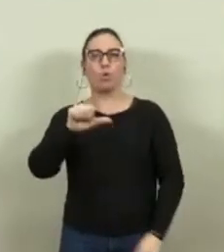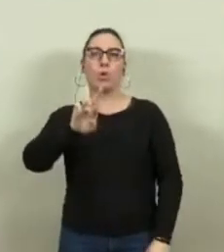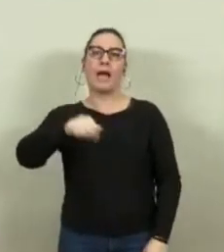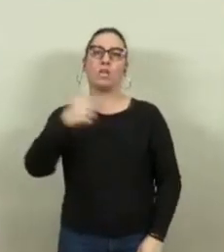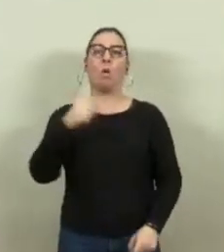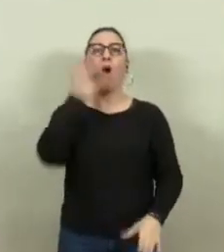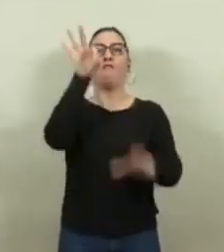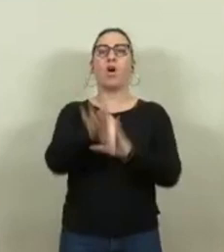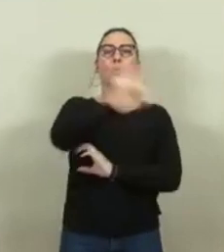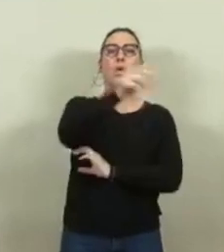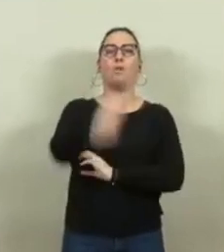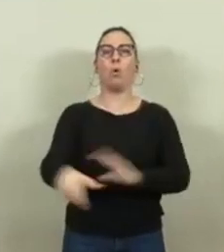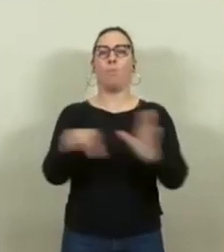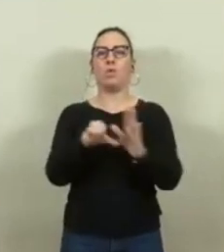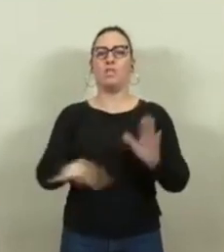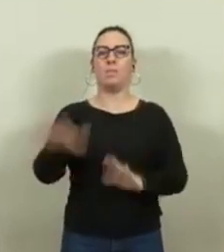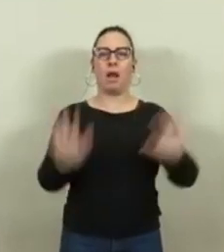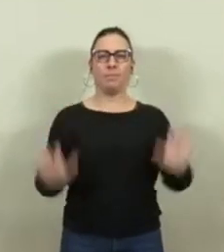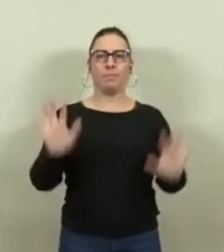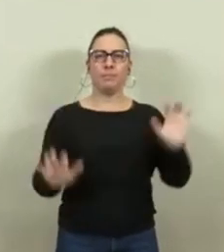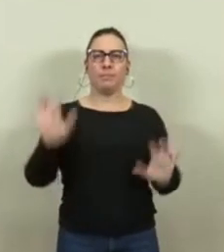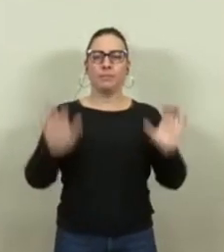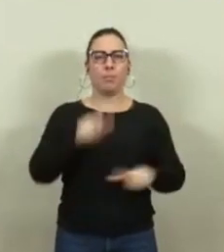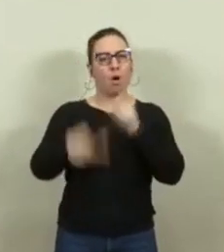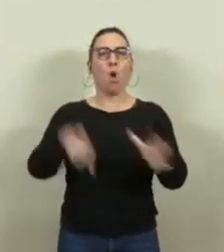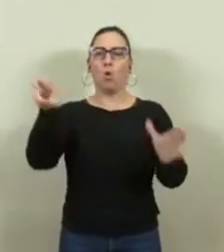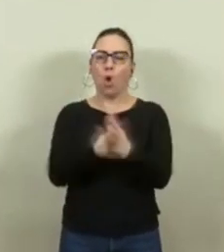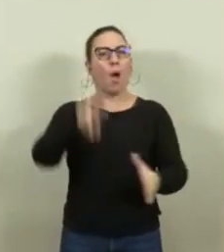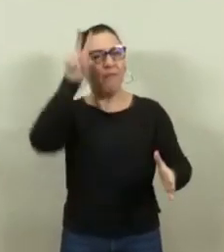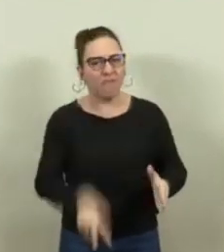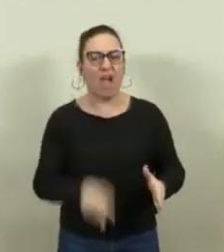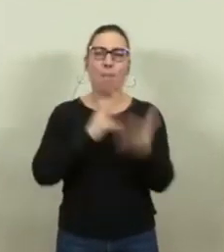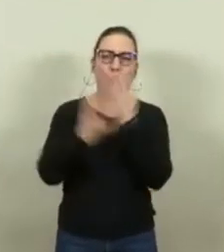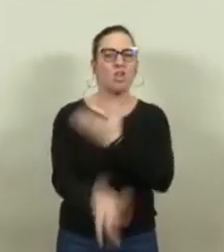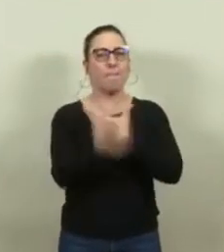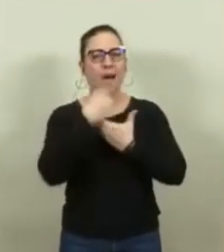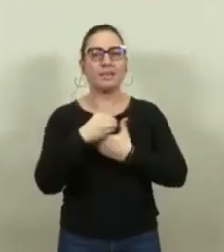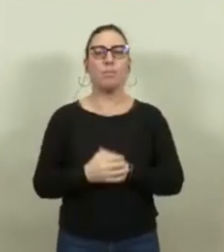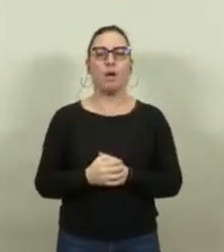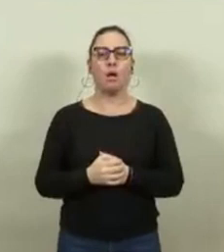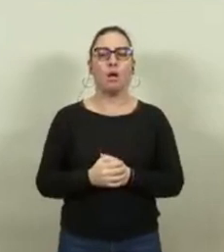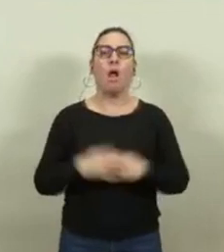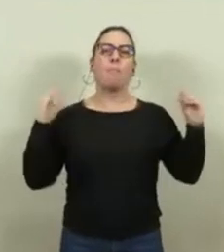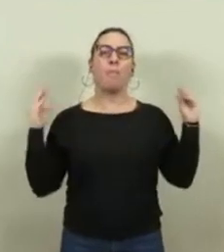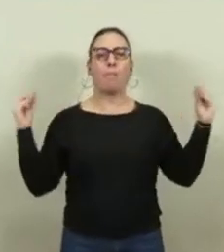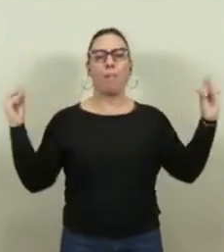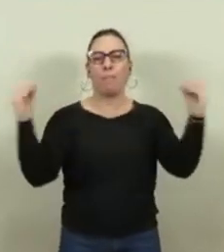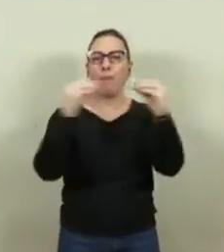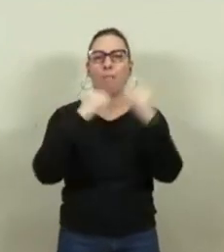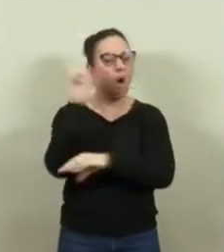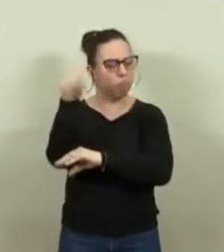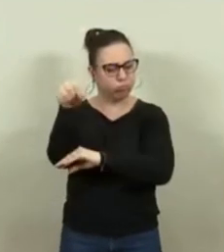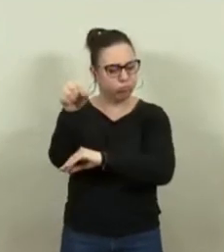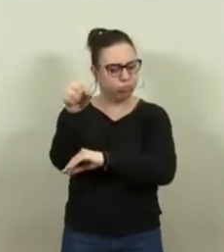référendum municipal pour que les Grenoblois soient vraiment au cœur du projet. Vous pouvez parler, ça me gêne pas.